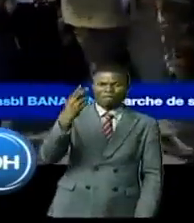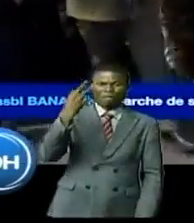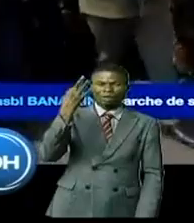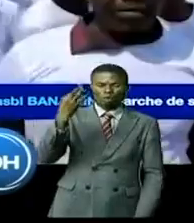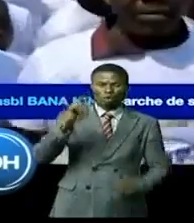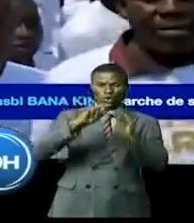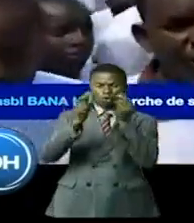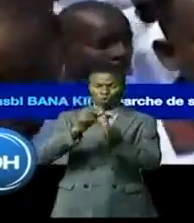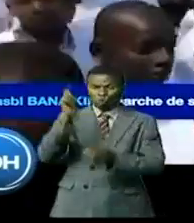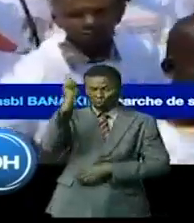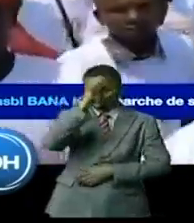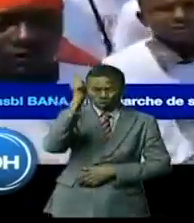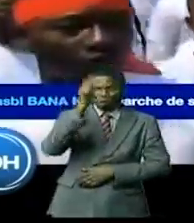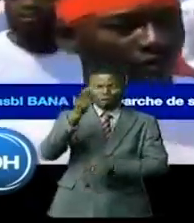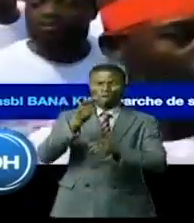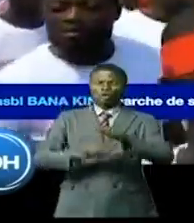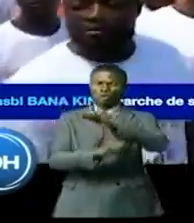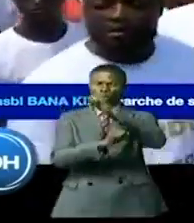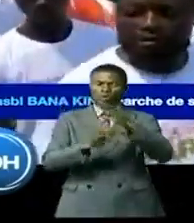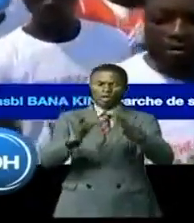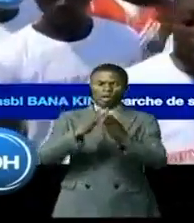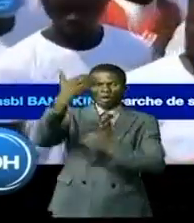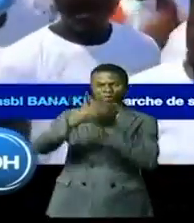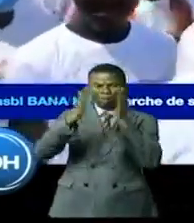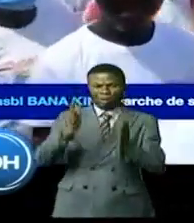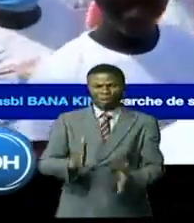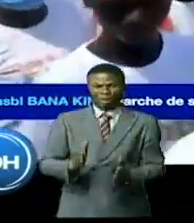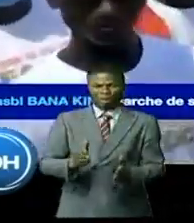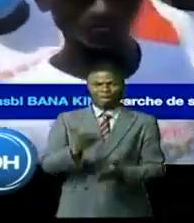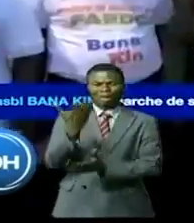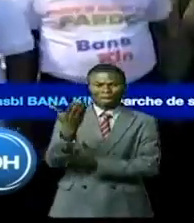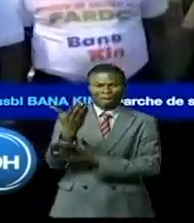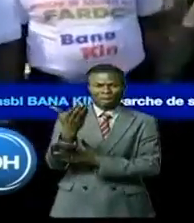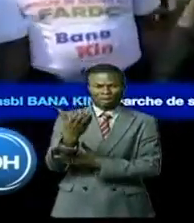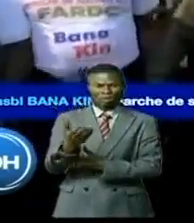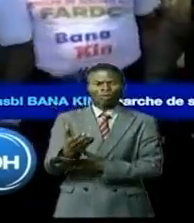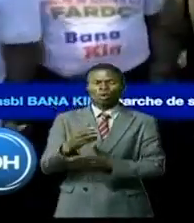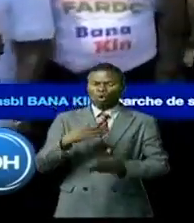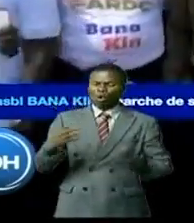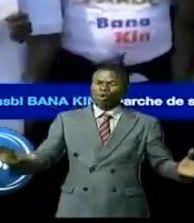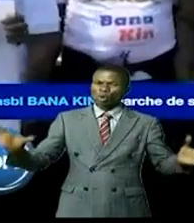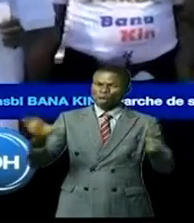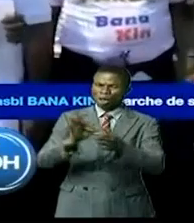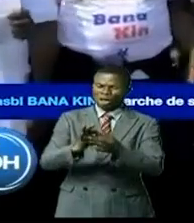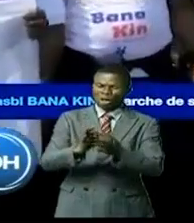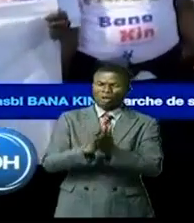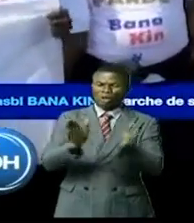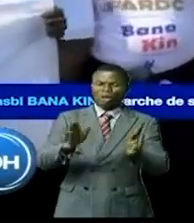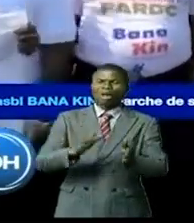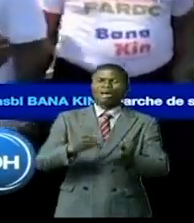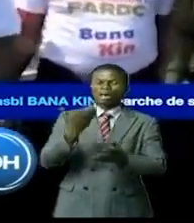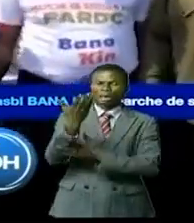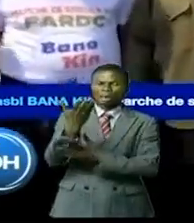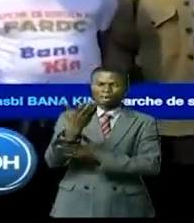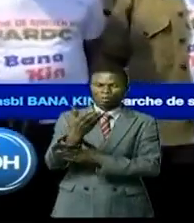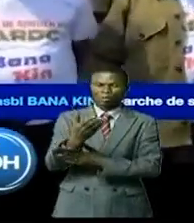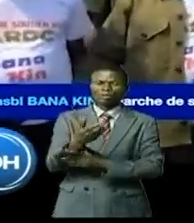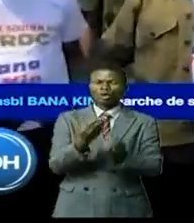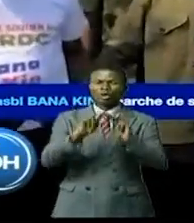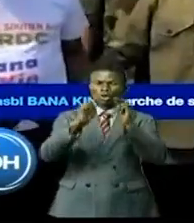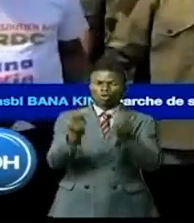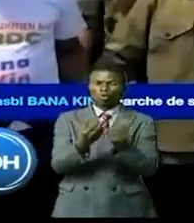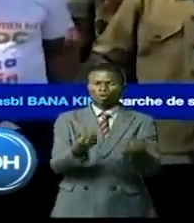terroriste parrainé par le Rwanda. Répondant à l'appel à la mobilisation générale lancé par l'ASBL Banakine et